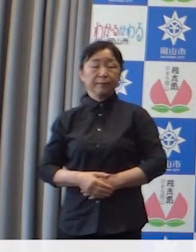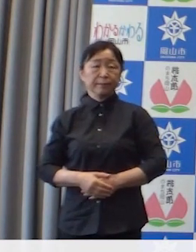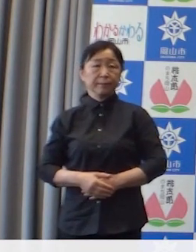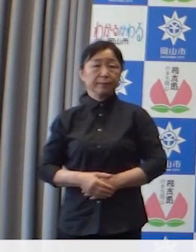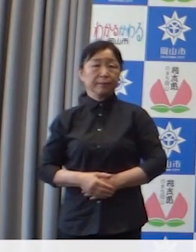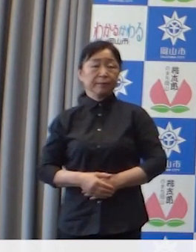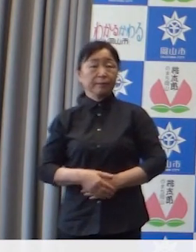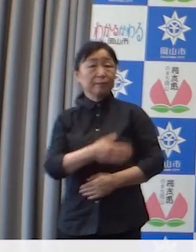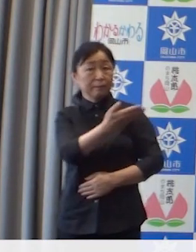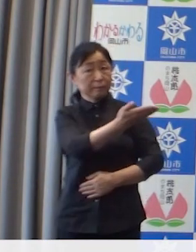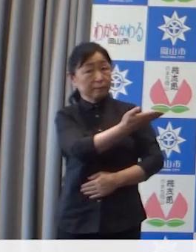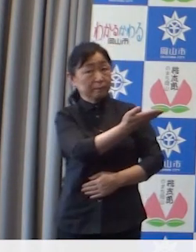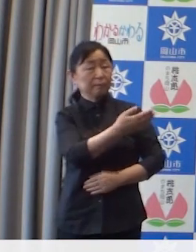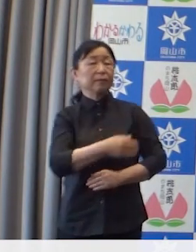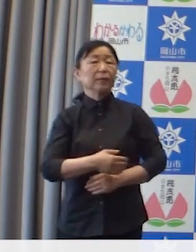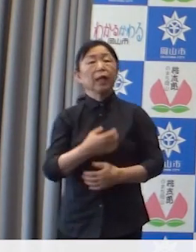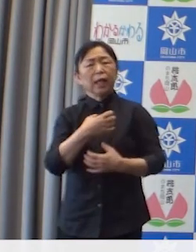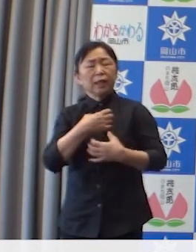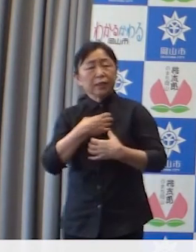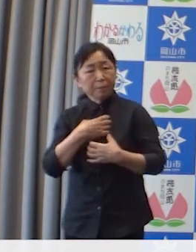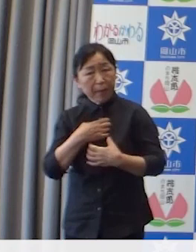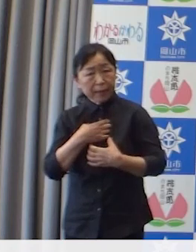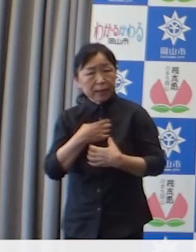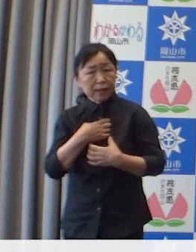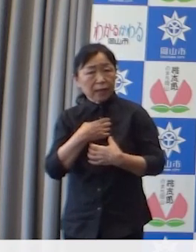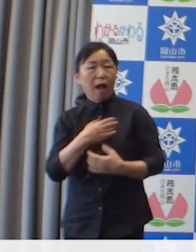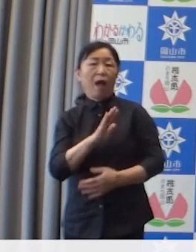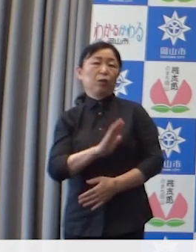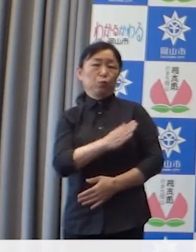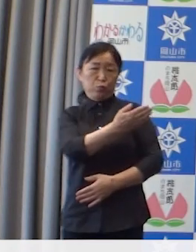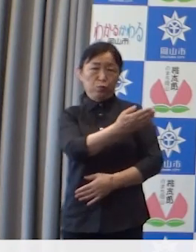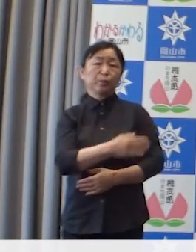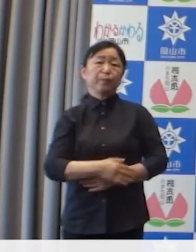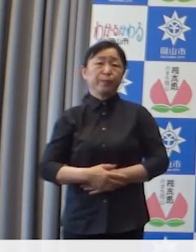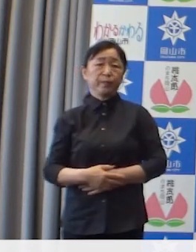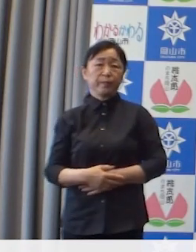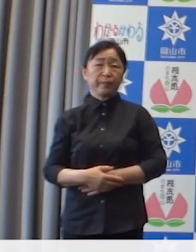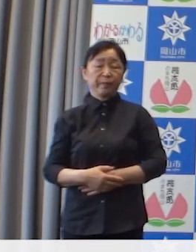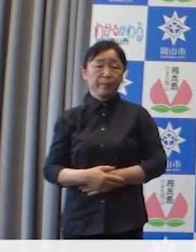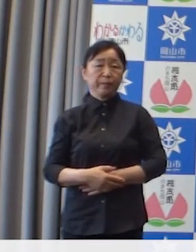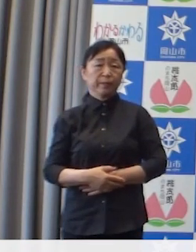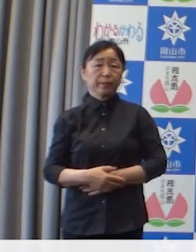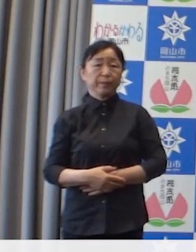これがちょっと心配なグラフなんですけども、